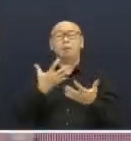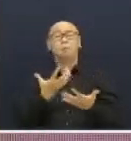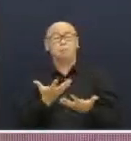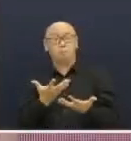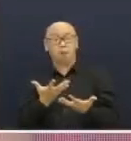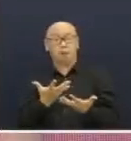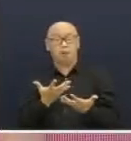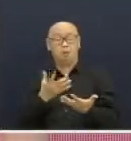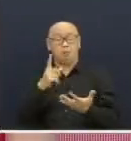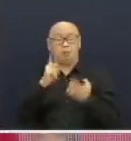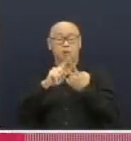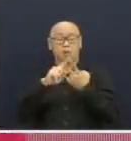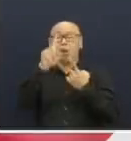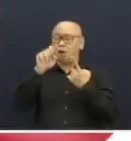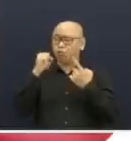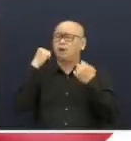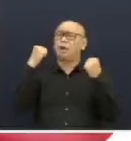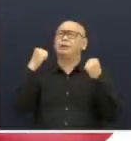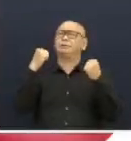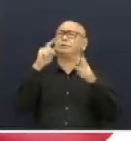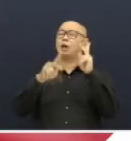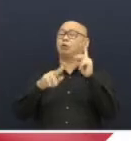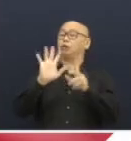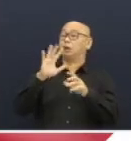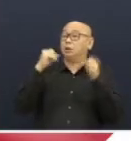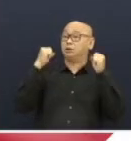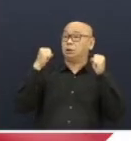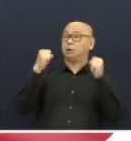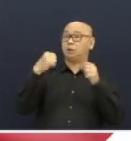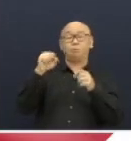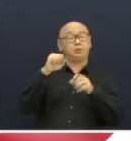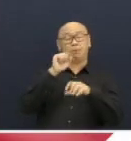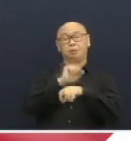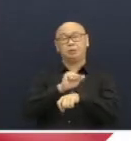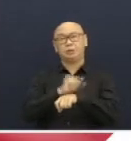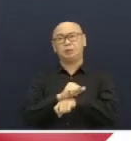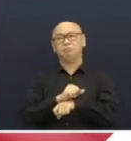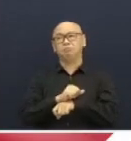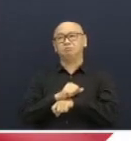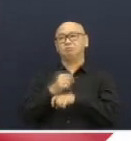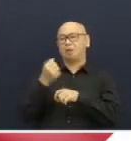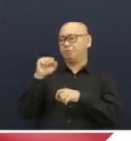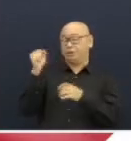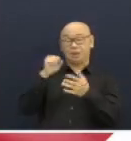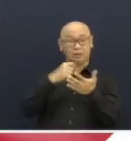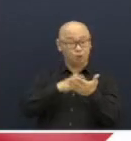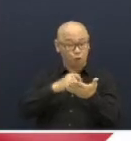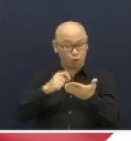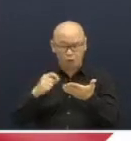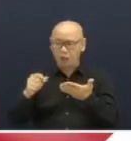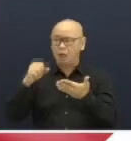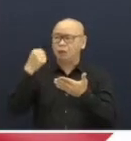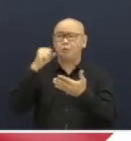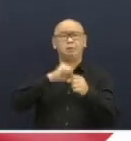sehat. Kenapa sehat? Karena kalau tidak sehat, dia nggak bisa bekerja, dia nggak bisa sekolah, dia nggak bisa